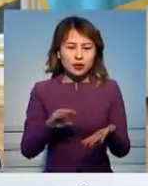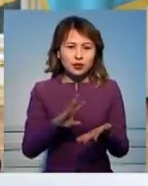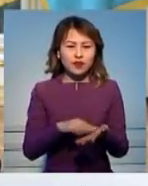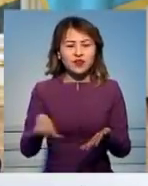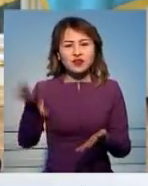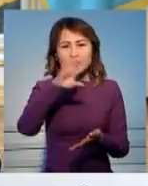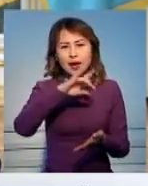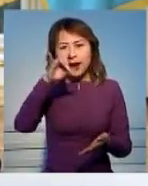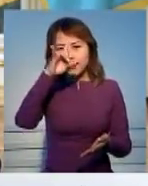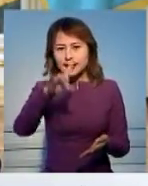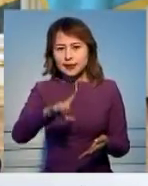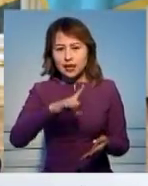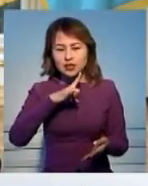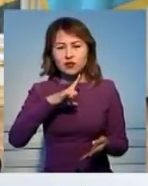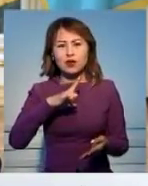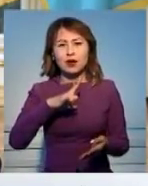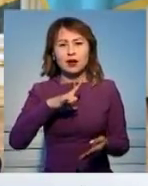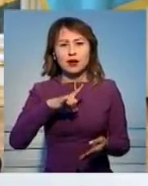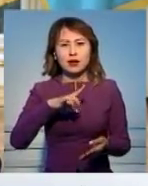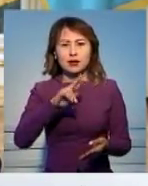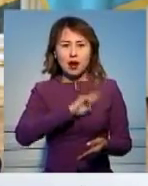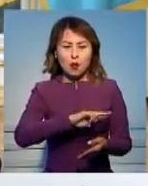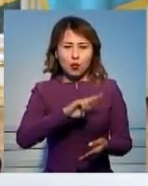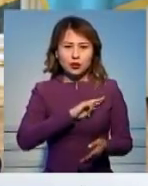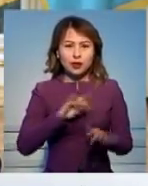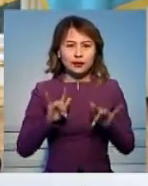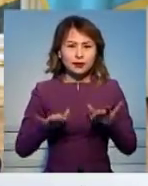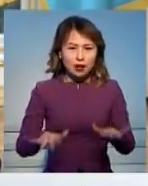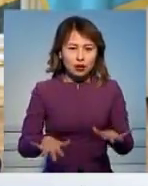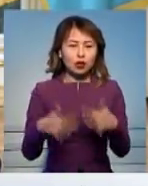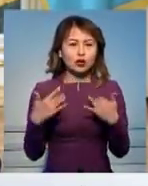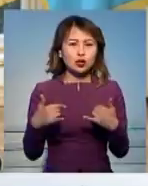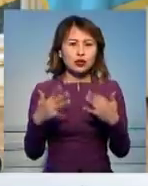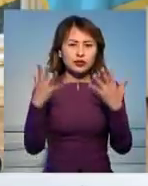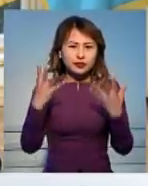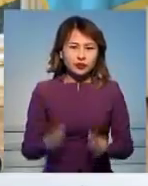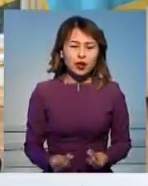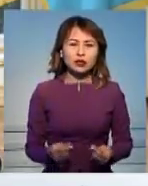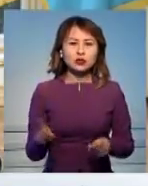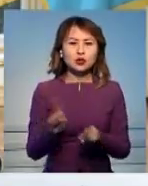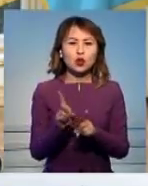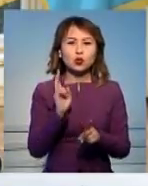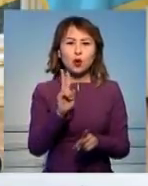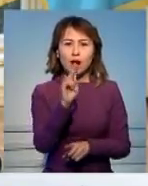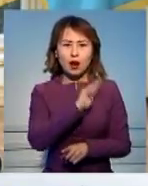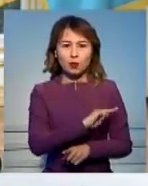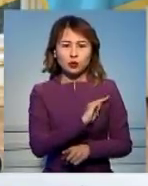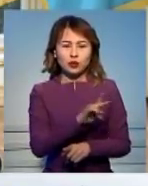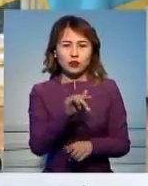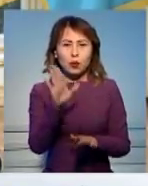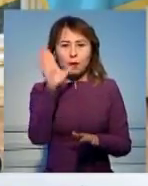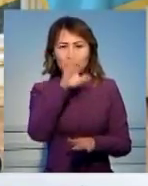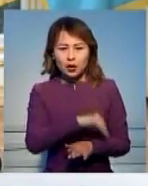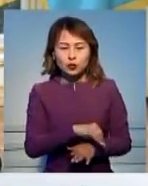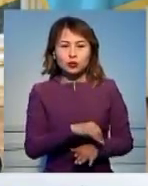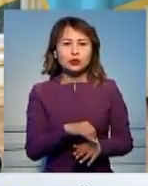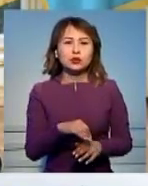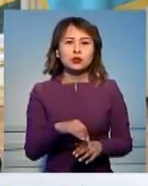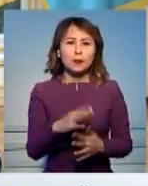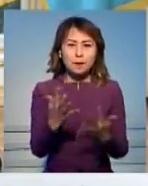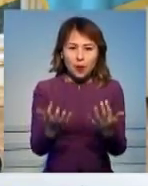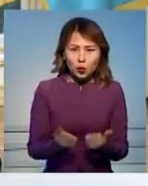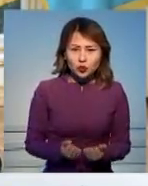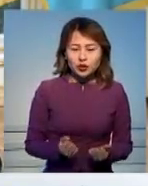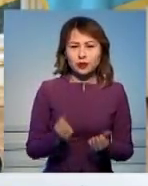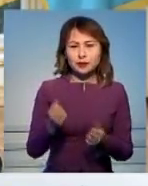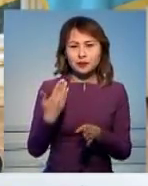всех казахстанцев заняться делом. Сегодня кто работает, он сможет и